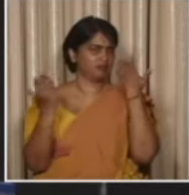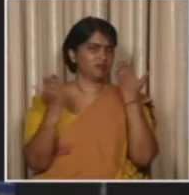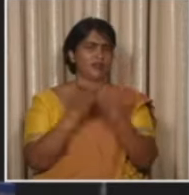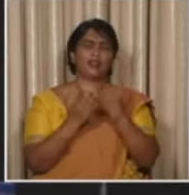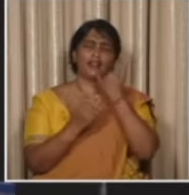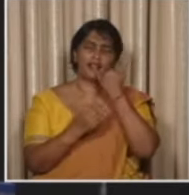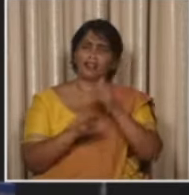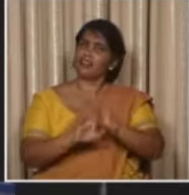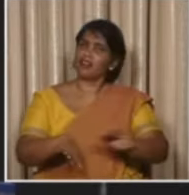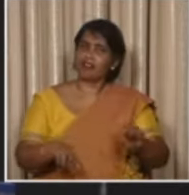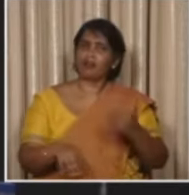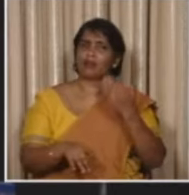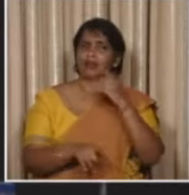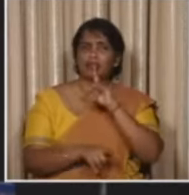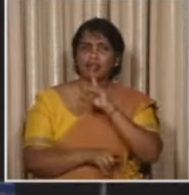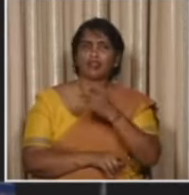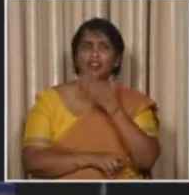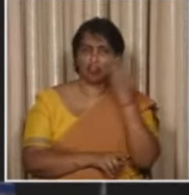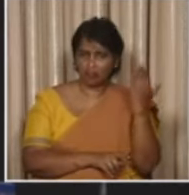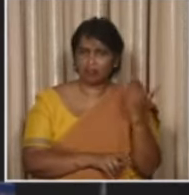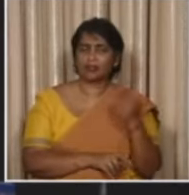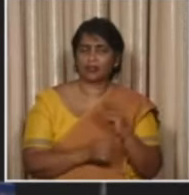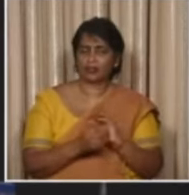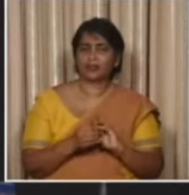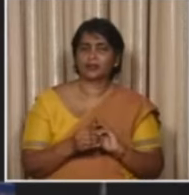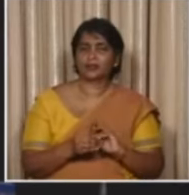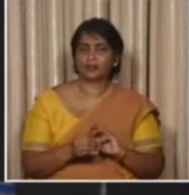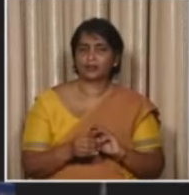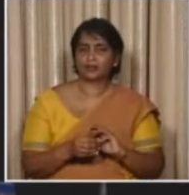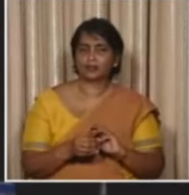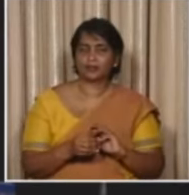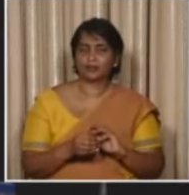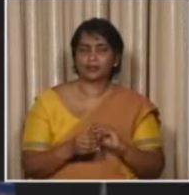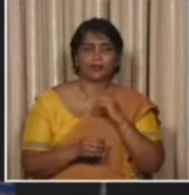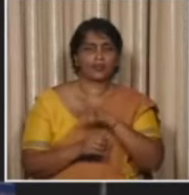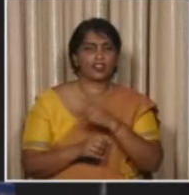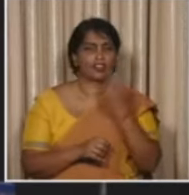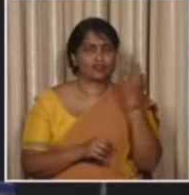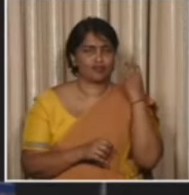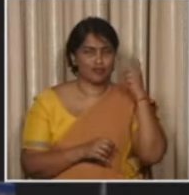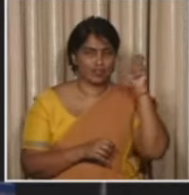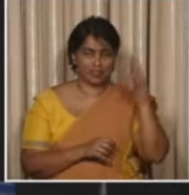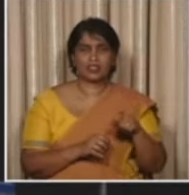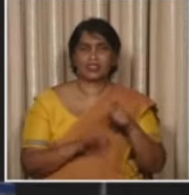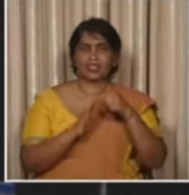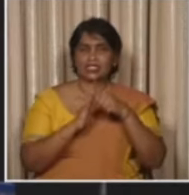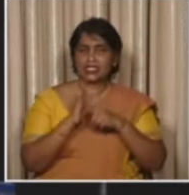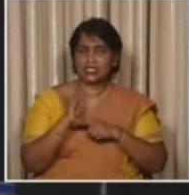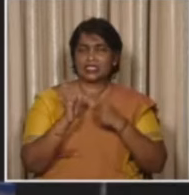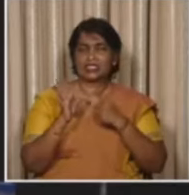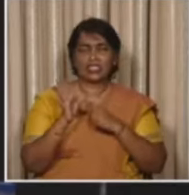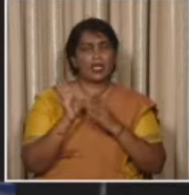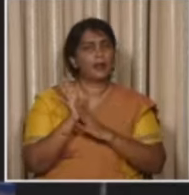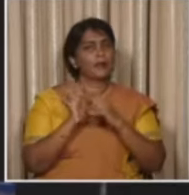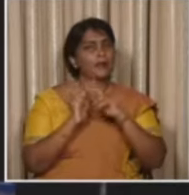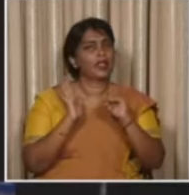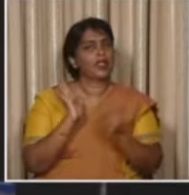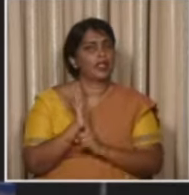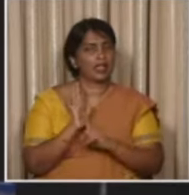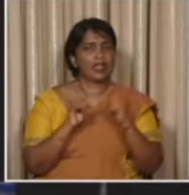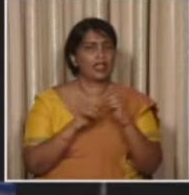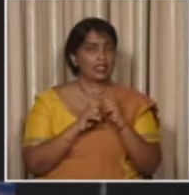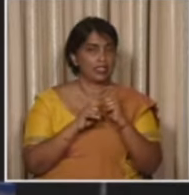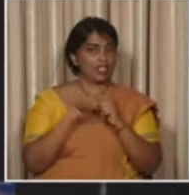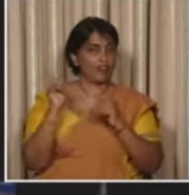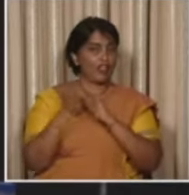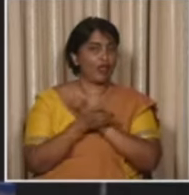පොඩි ළමෙක් තුනක් මේ සමීකරණය පැහැදිලි. ඊට පස්සේ මේ ජමීල් කියන පුද්ගලයා එයා තමයි දෙහිවල ට්‍රොපිකල් ඉන්